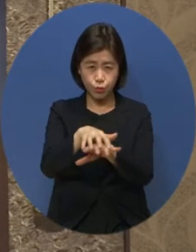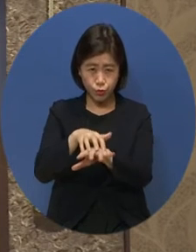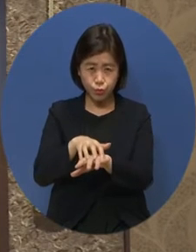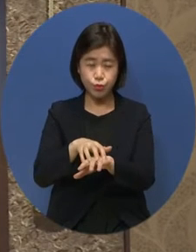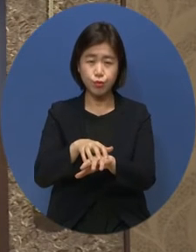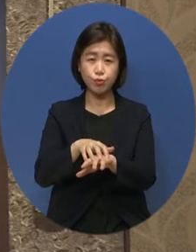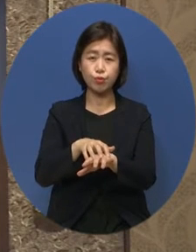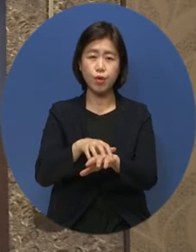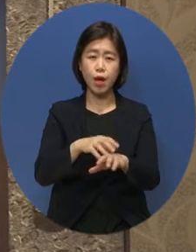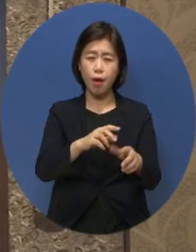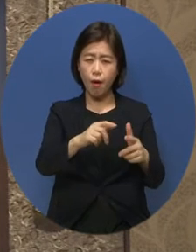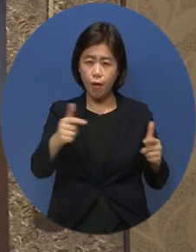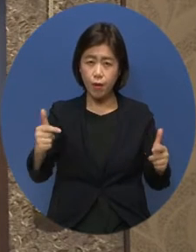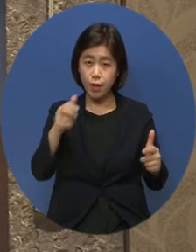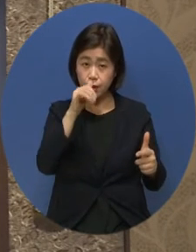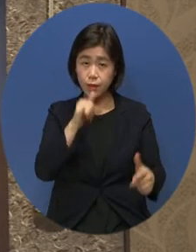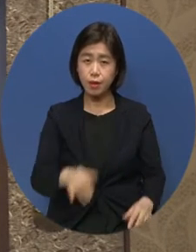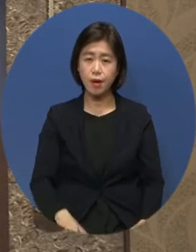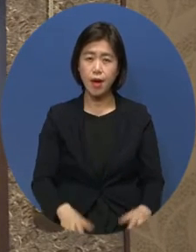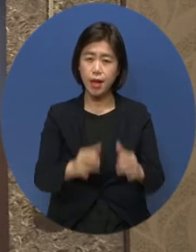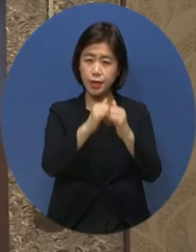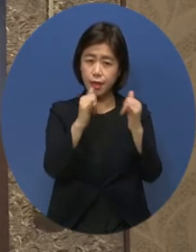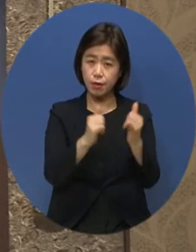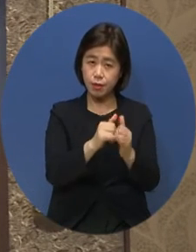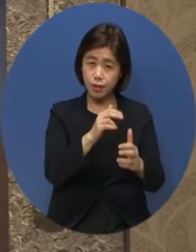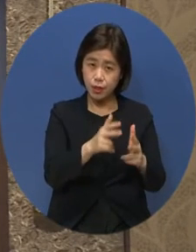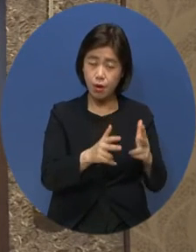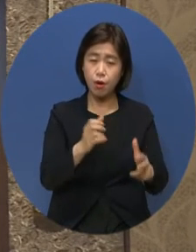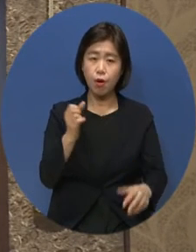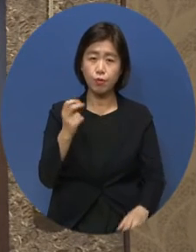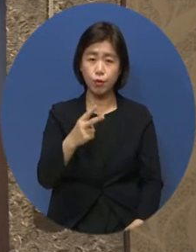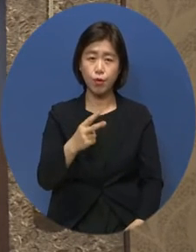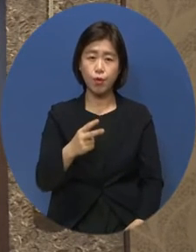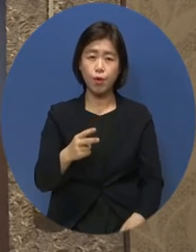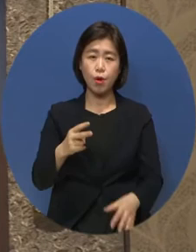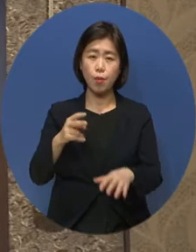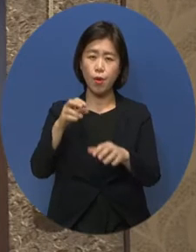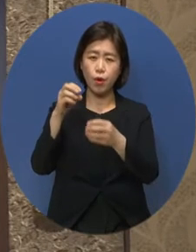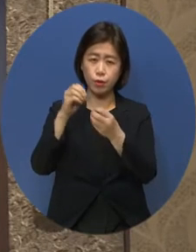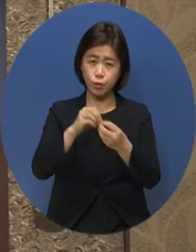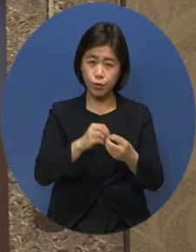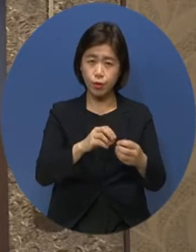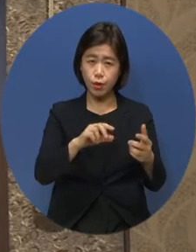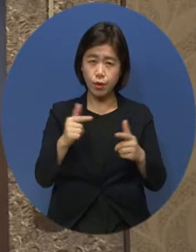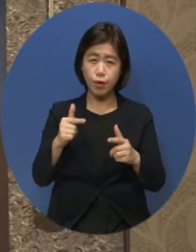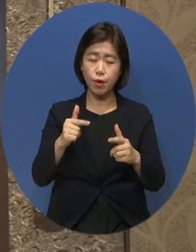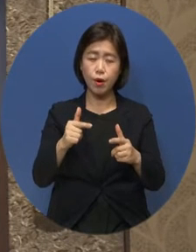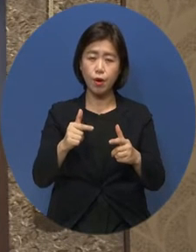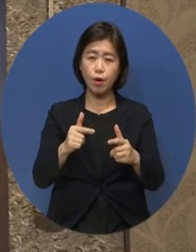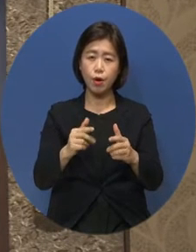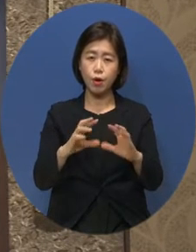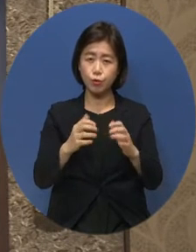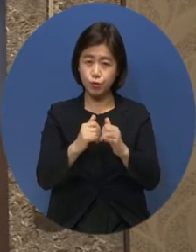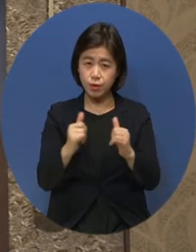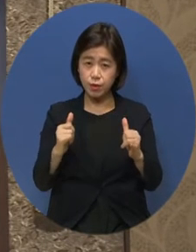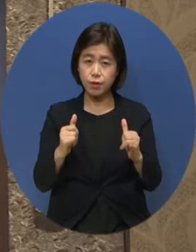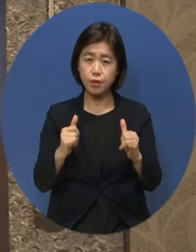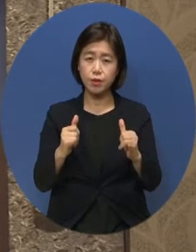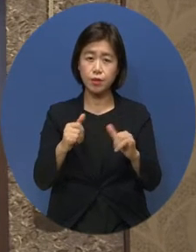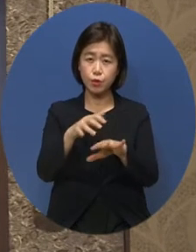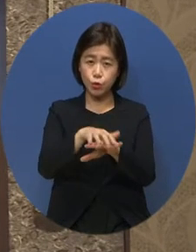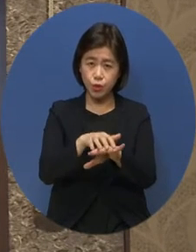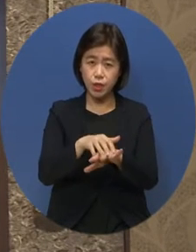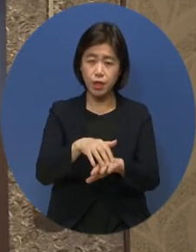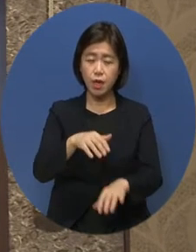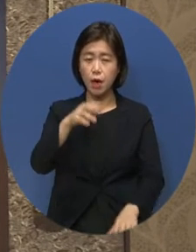그 다음에 사회적 기업 그 다음 그 전통적인 우리 주민자치 조직의 또 공금 소 직 학교 경찰